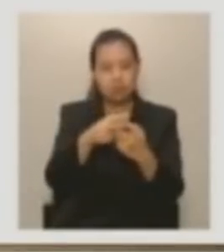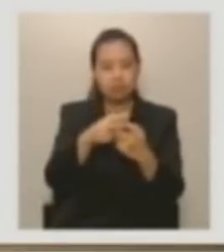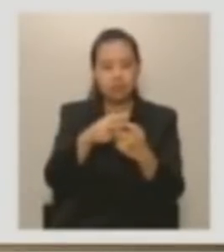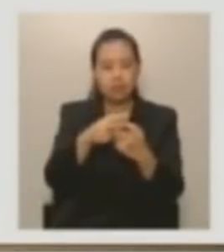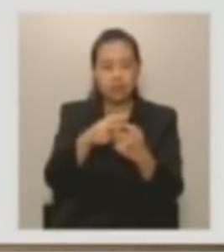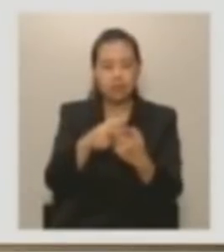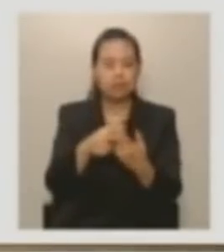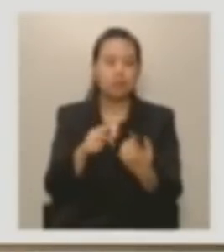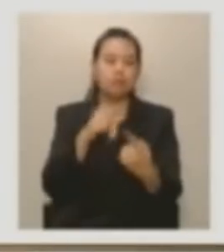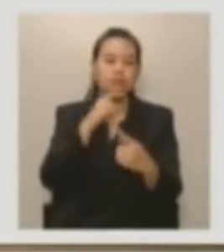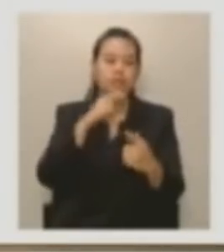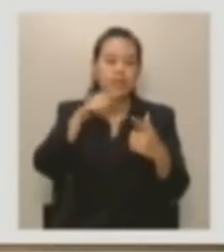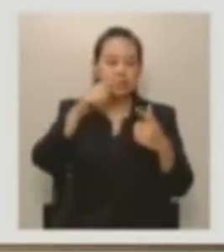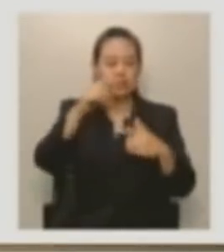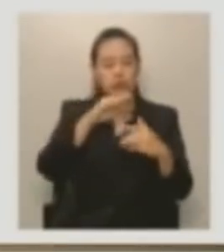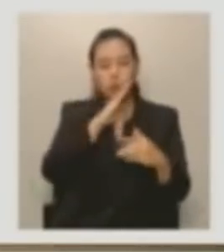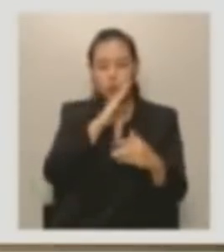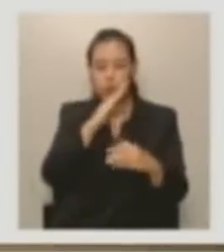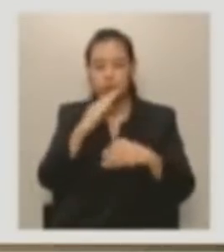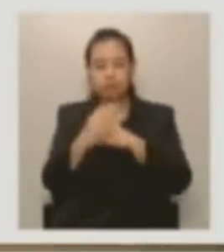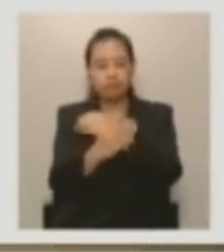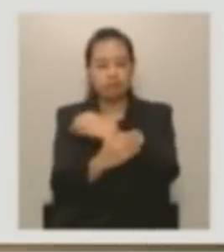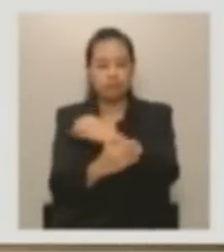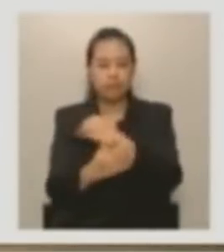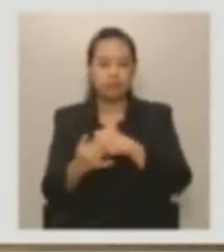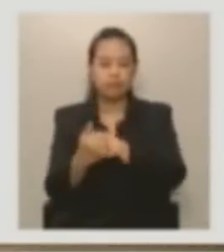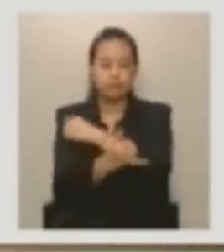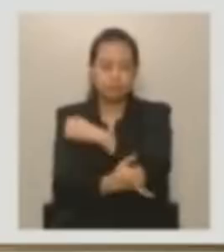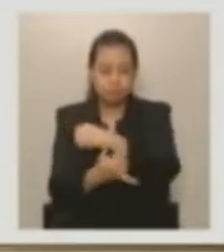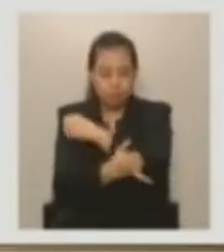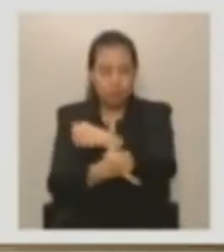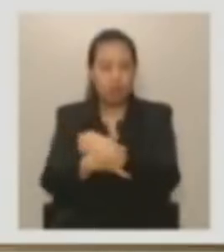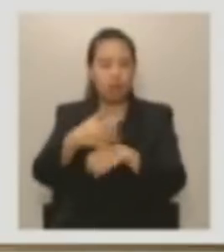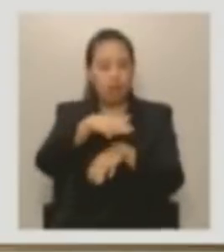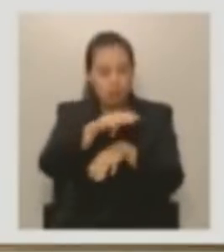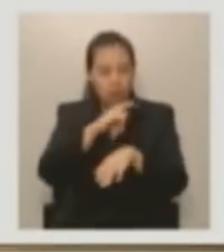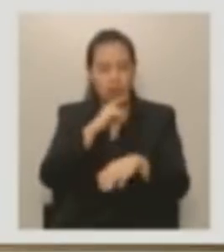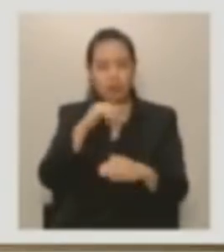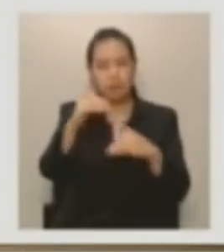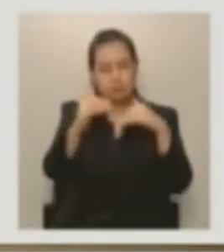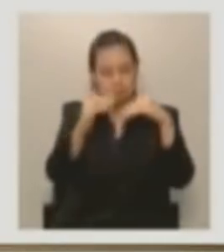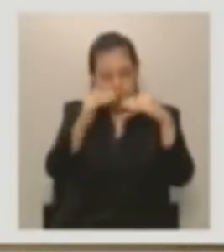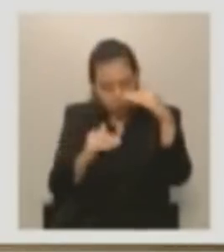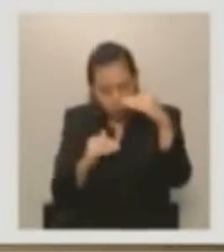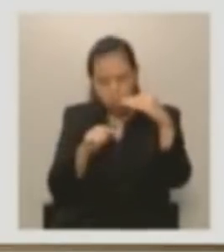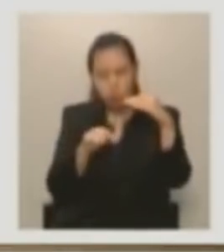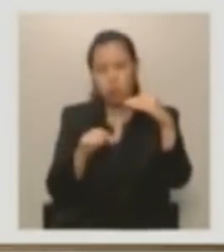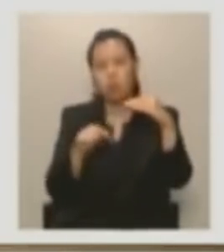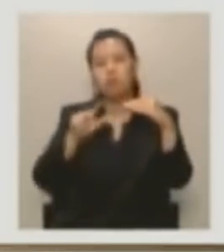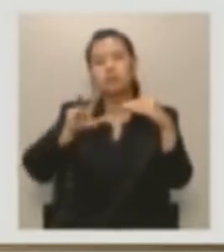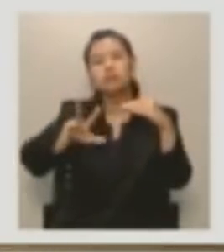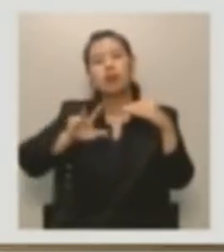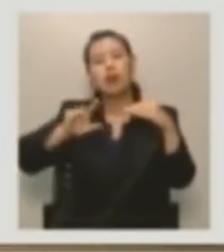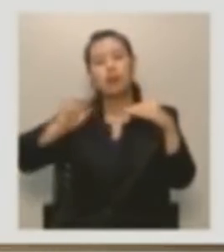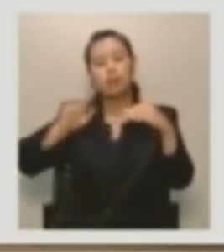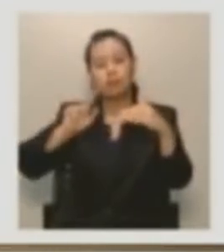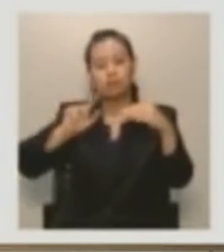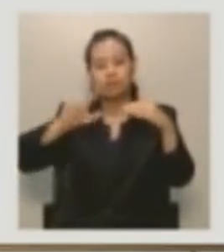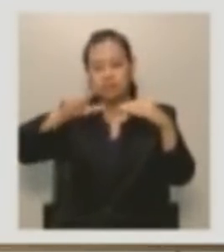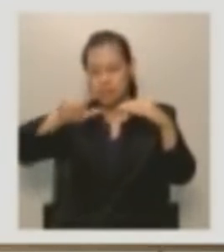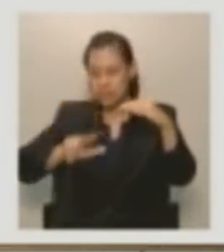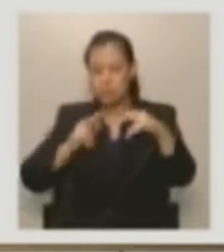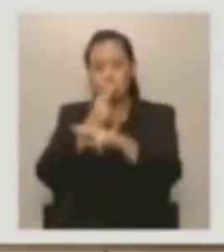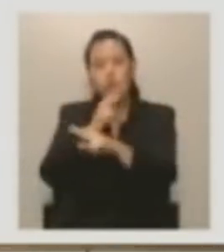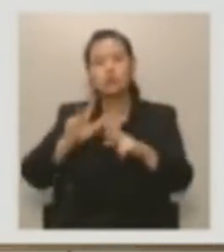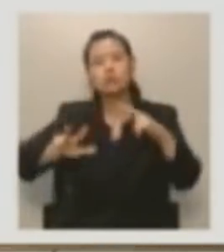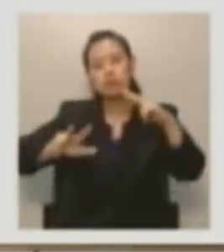เท่าอยู่แล้วแล้วท่านยังปรับลดอีกนั่นหมายความว่าความจริงใจที่เราพูดกันอยู่เสม